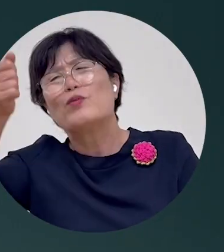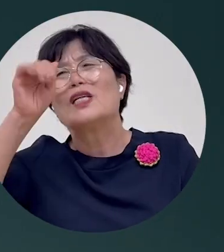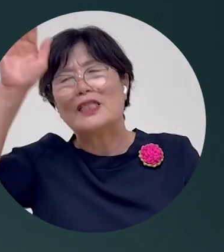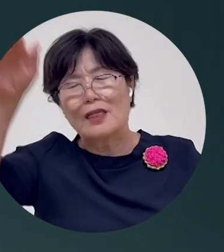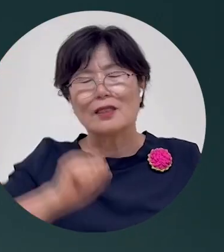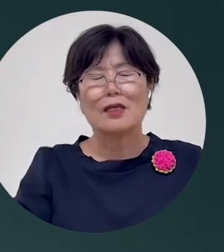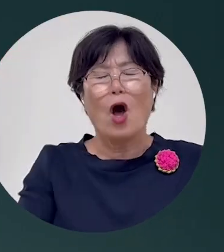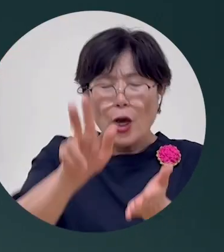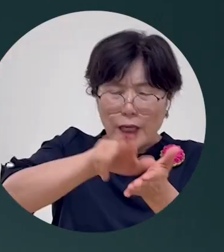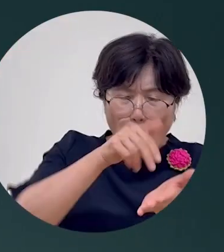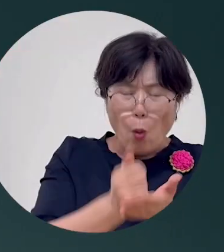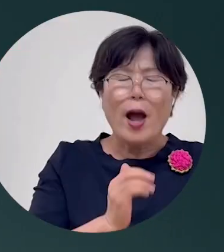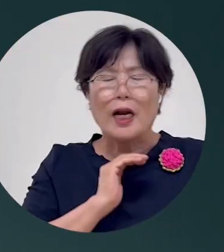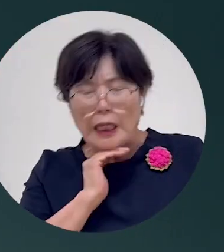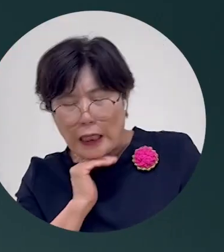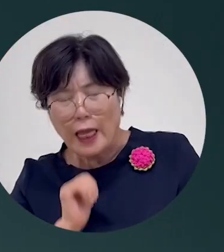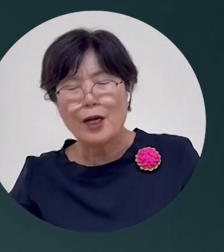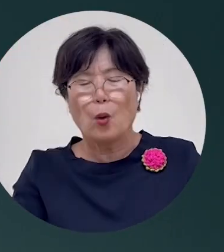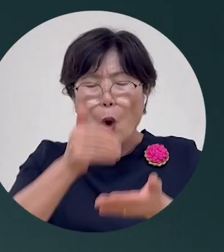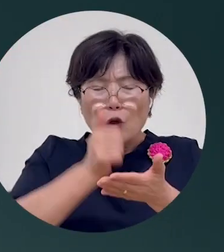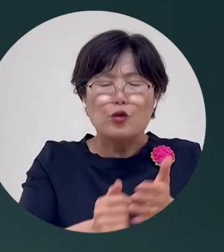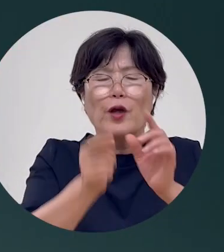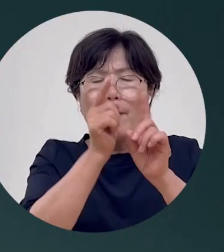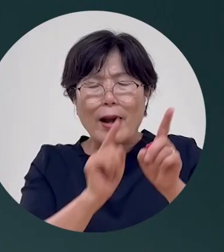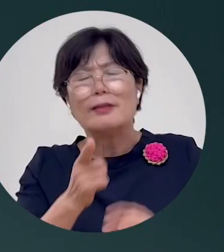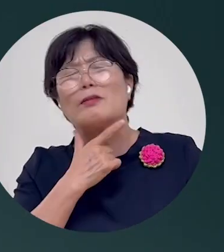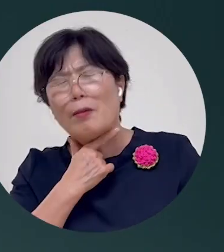여호와를 기다리고 주의 말씀을